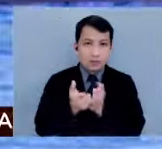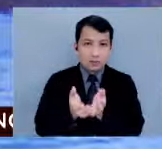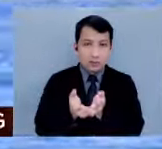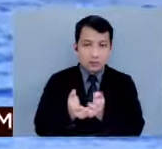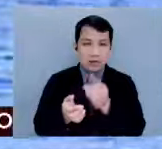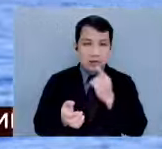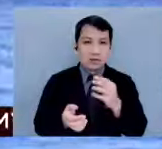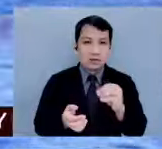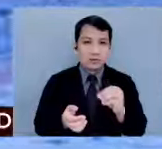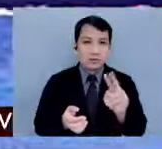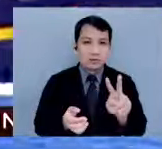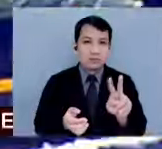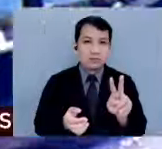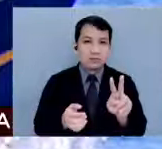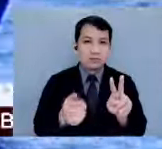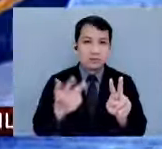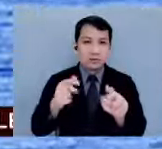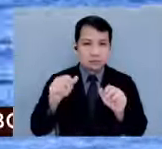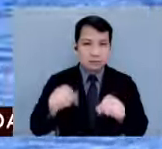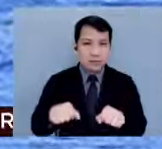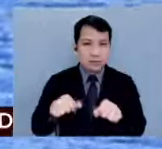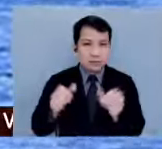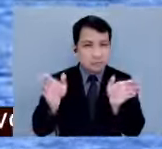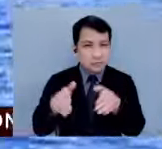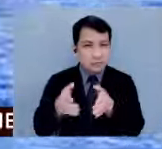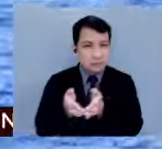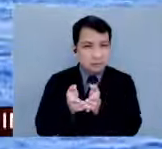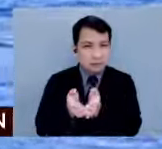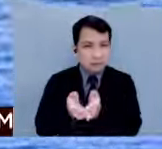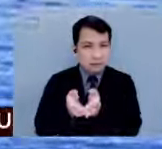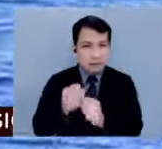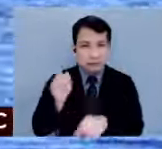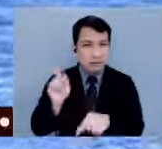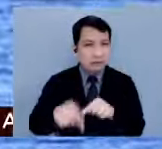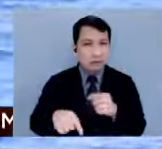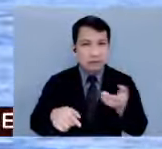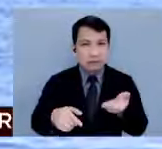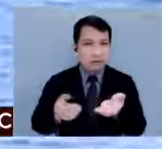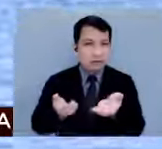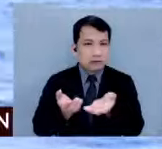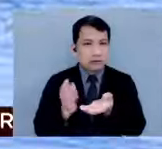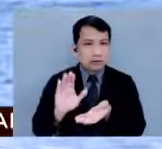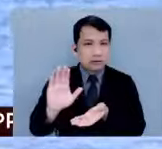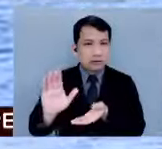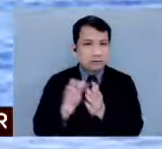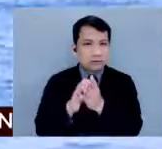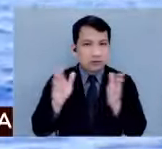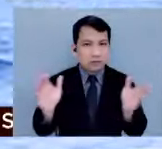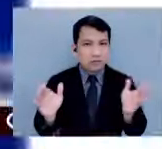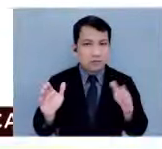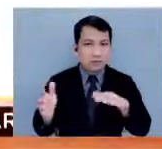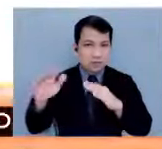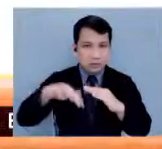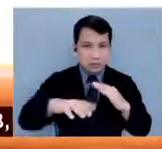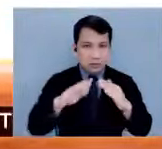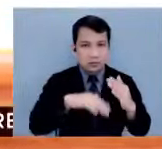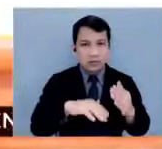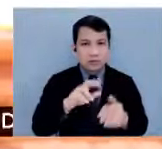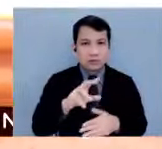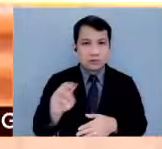naman pwedeng gamitin pero masyado itong maliit at hindi kaya makipagsabayan sa malalaking alon. Ang UM4 ay bago